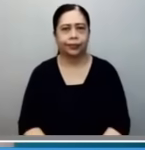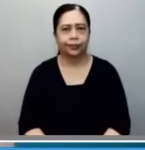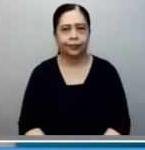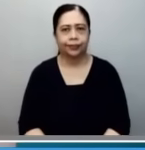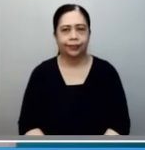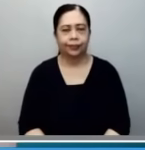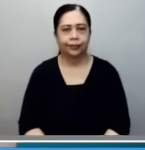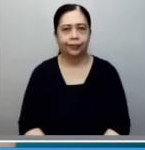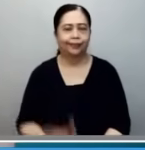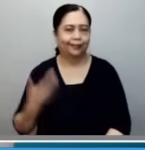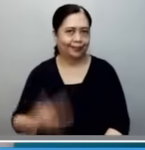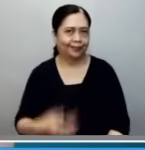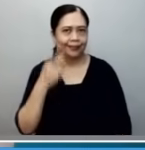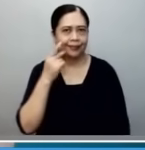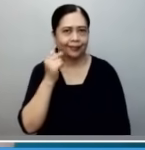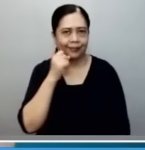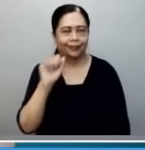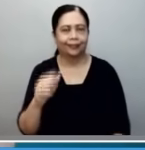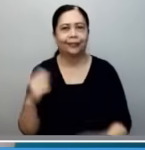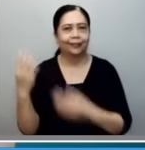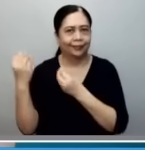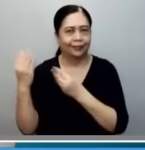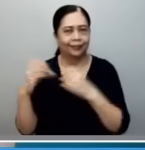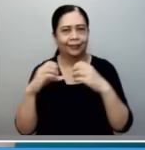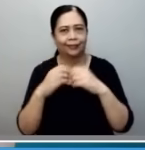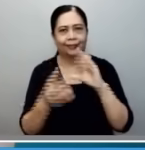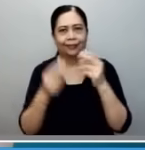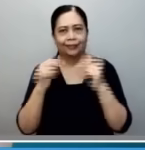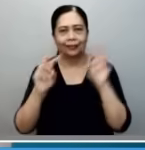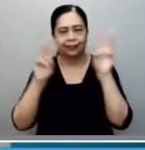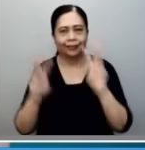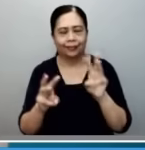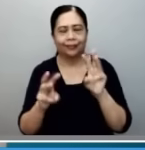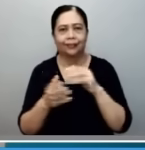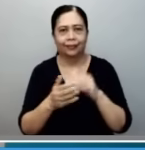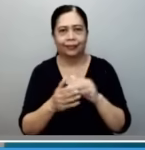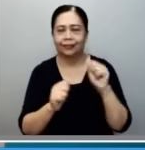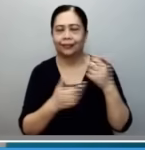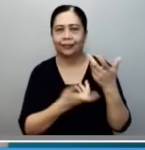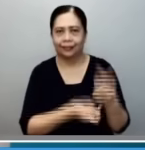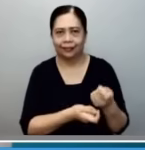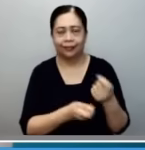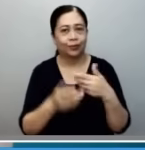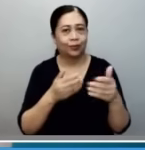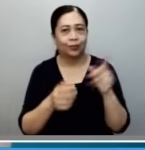Ako po si Katrina Son. Iyan ang latest mula sa GMA Integrated News Weather Center. Maasahan anuman ang panahon.